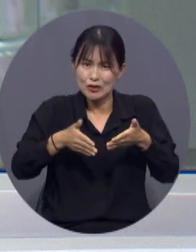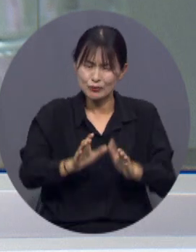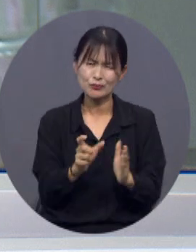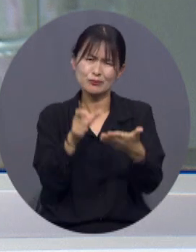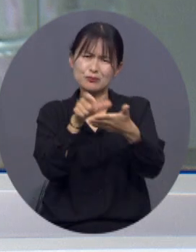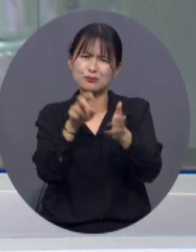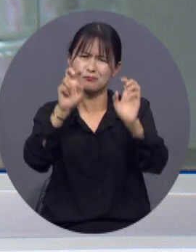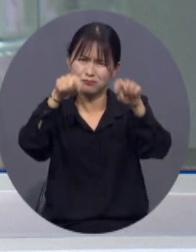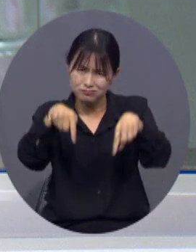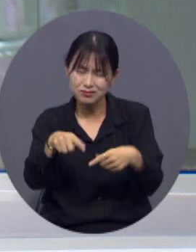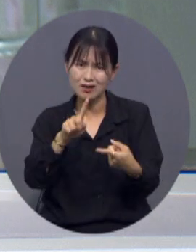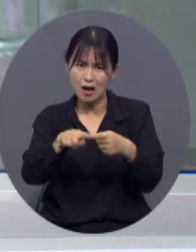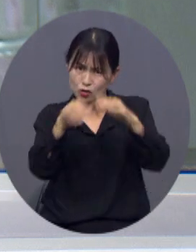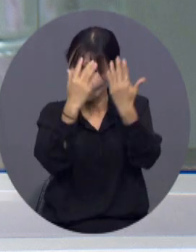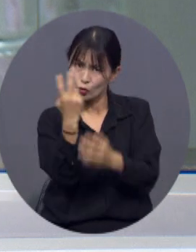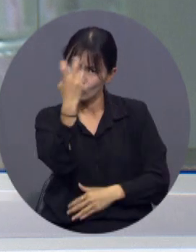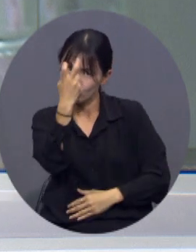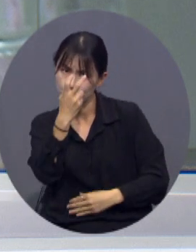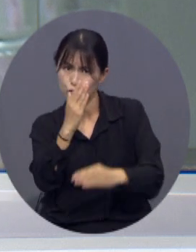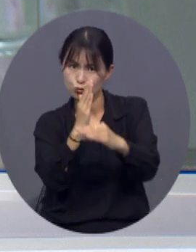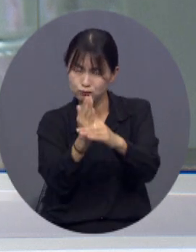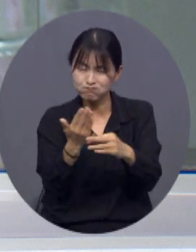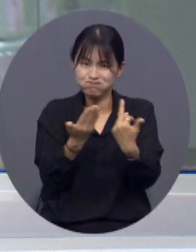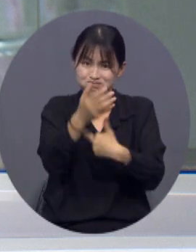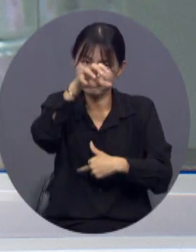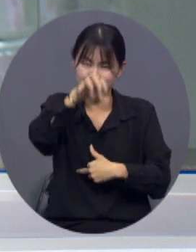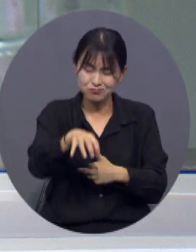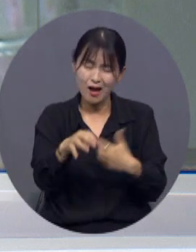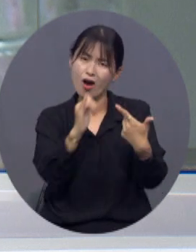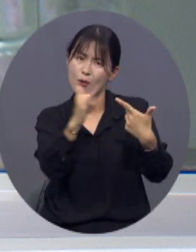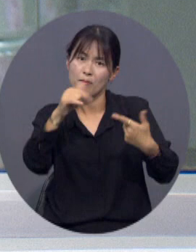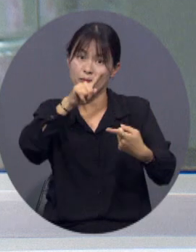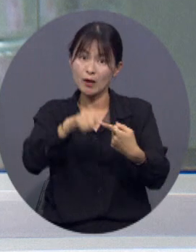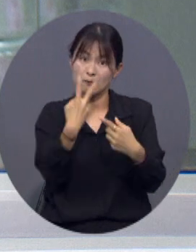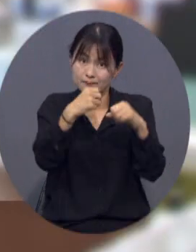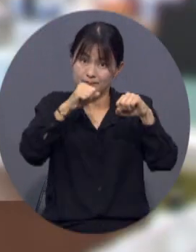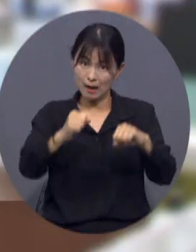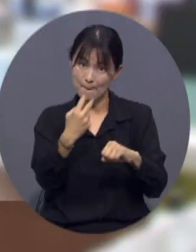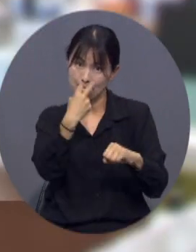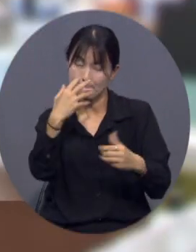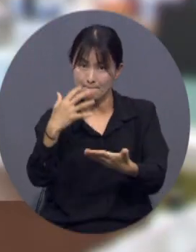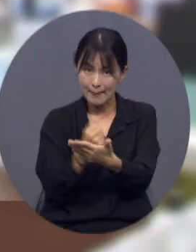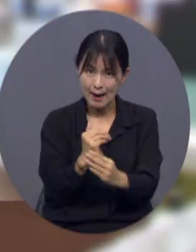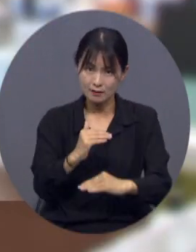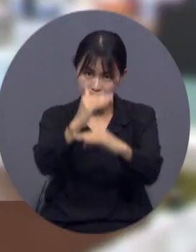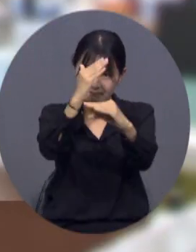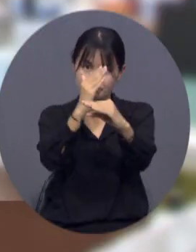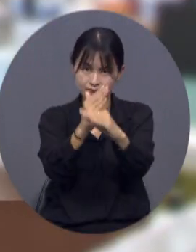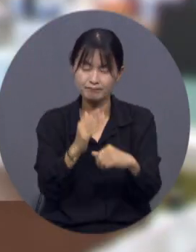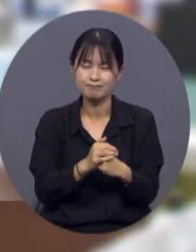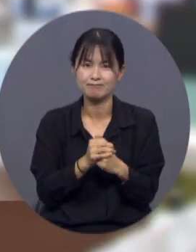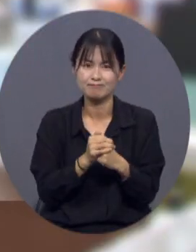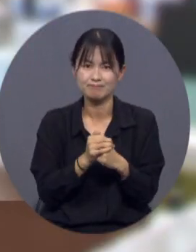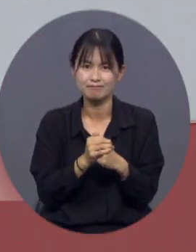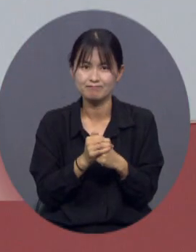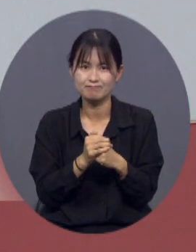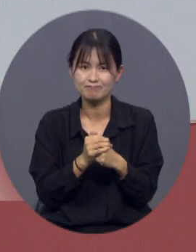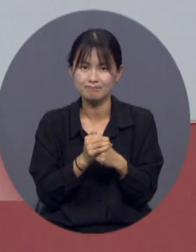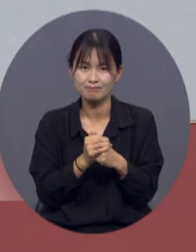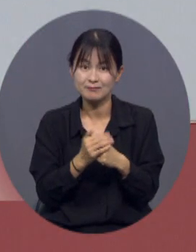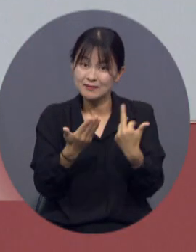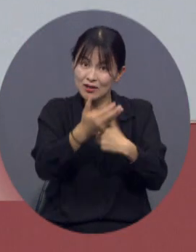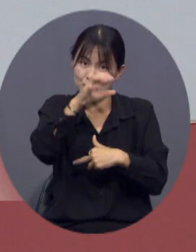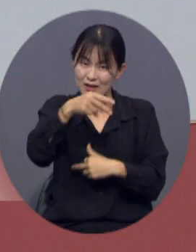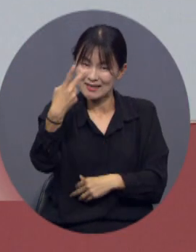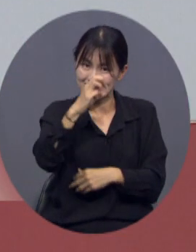출생 미신고 아동에 대한 전수 조사가 이루어지는 가운데 제주에서는 6명에 대한 소재 파악이 진행 중인 것으로 확인되었습니다 제주도는